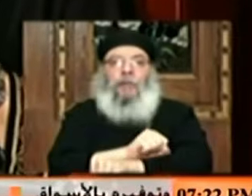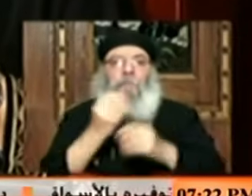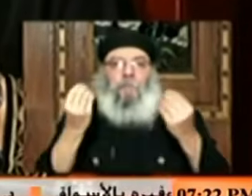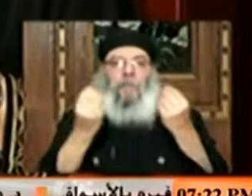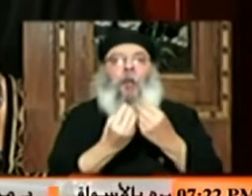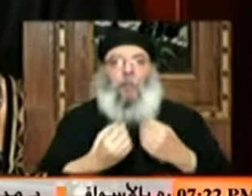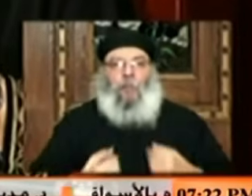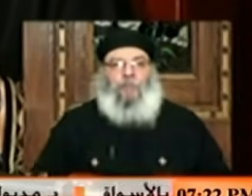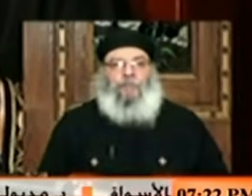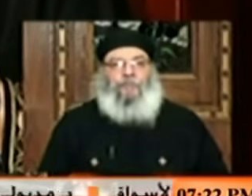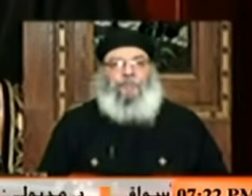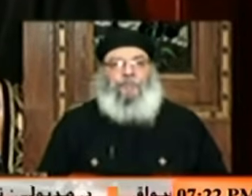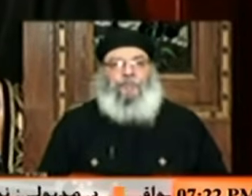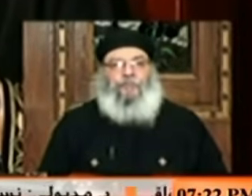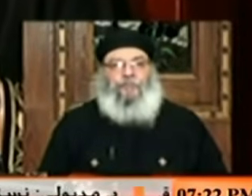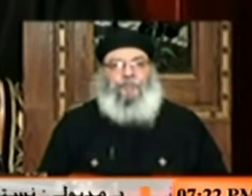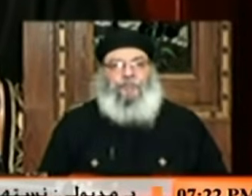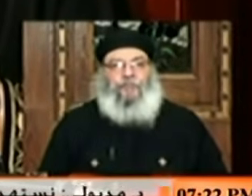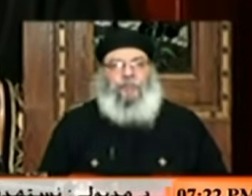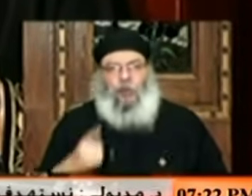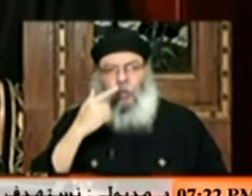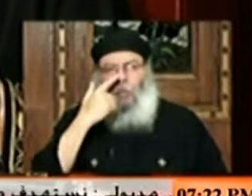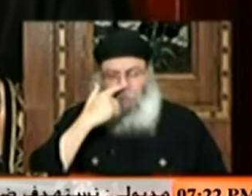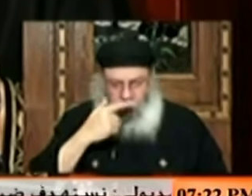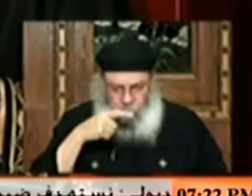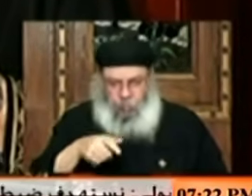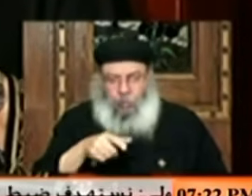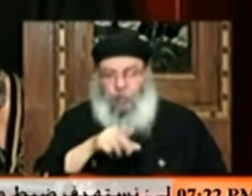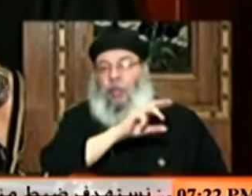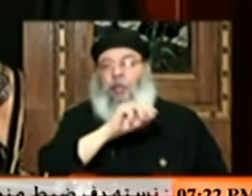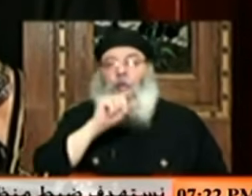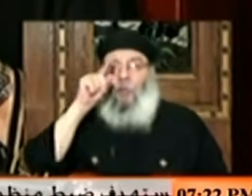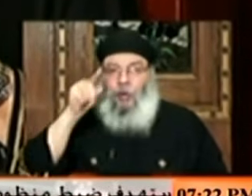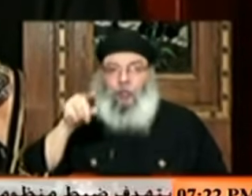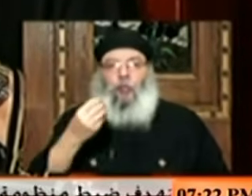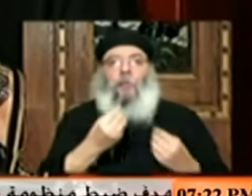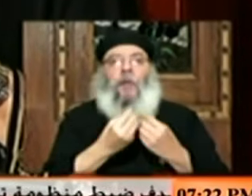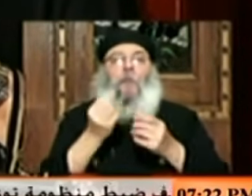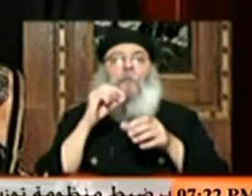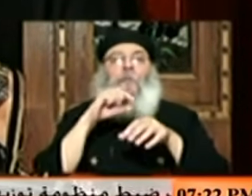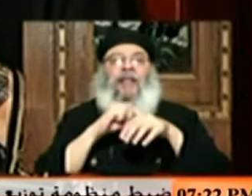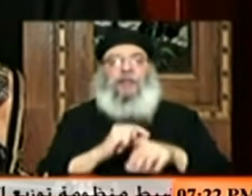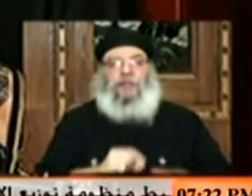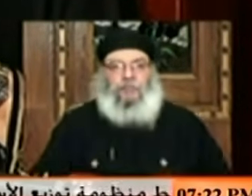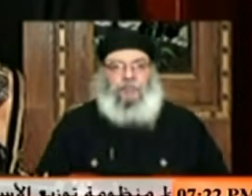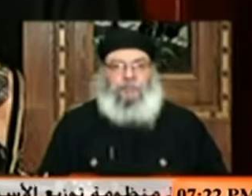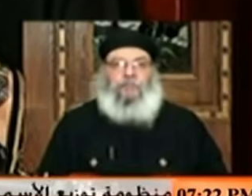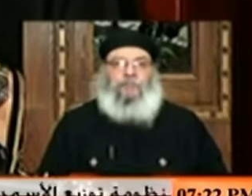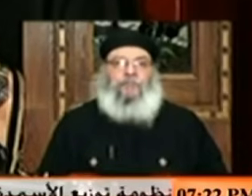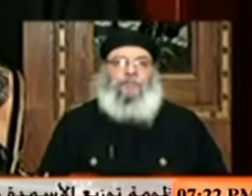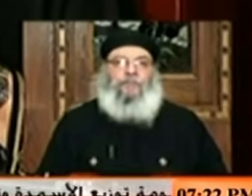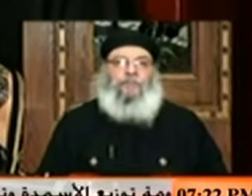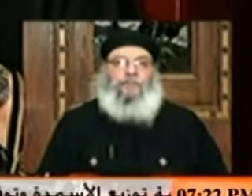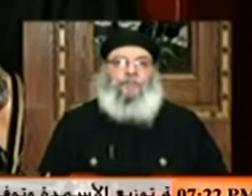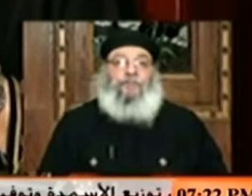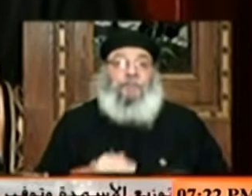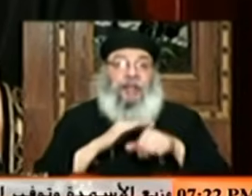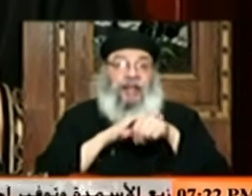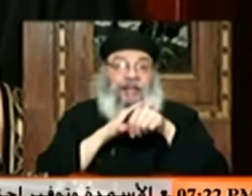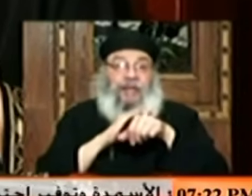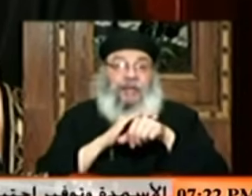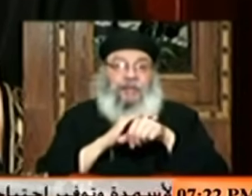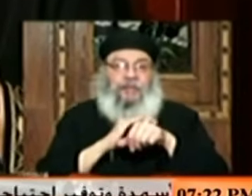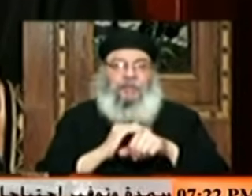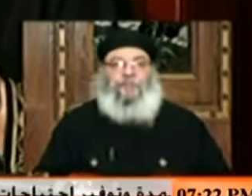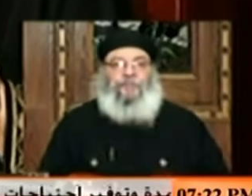معهم والمذل كانكم انتم ايضا في الجسد الاحساس